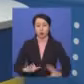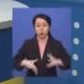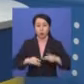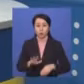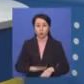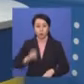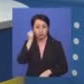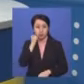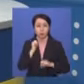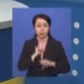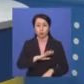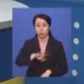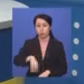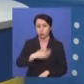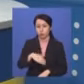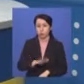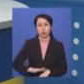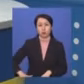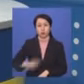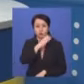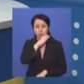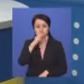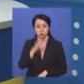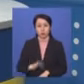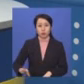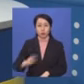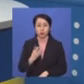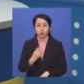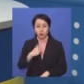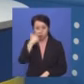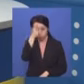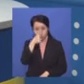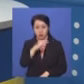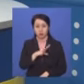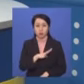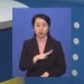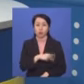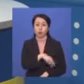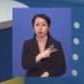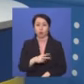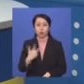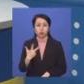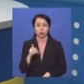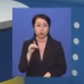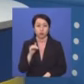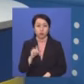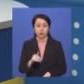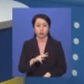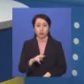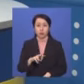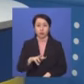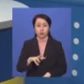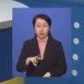Общая площадь заброшенных и пустующих территорий в Северо-Казахстанской области еще 3 года назад составляла около 300